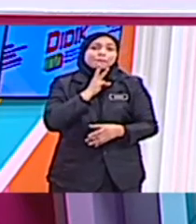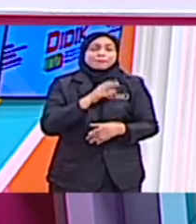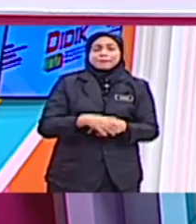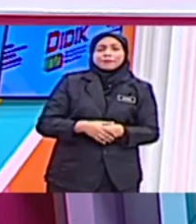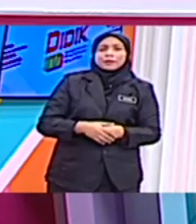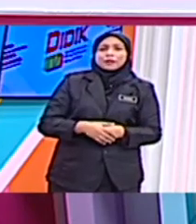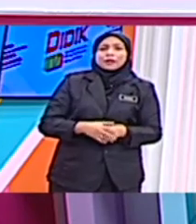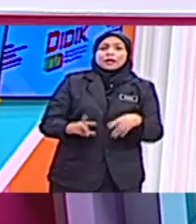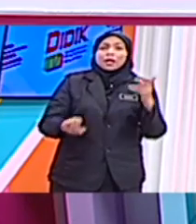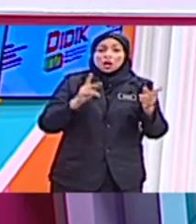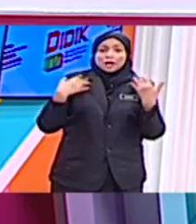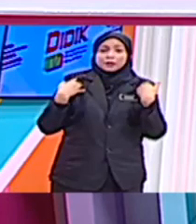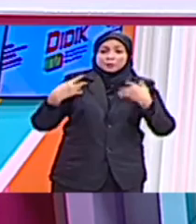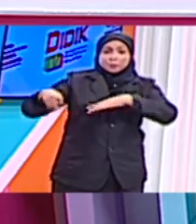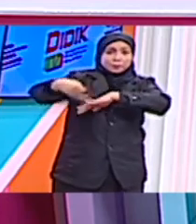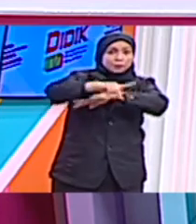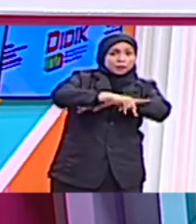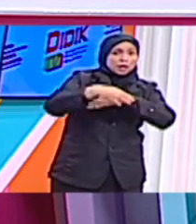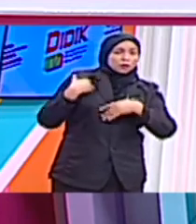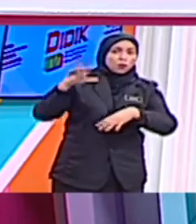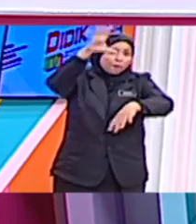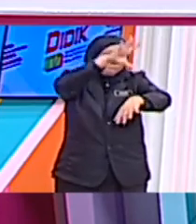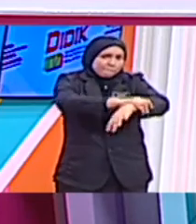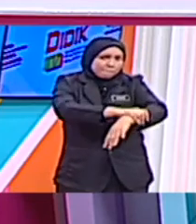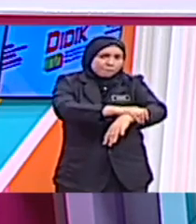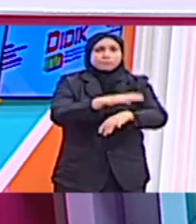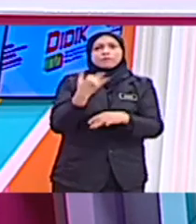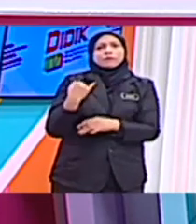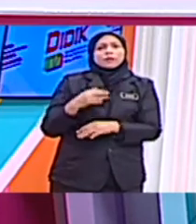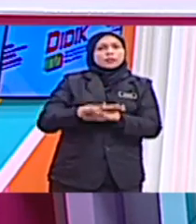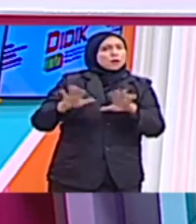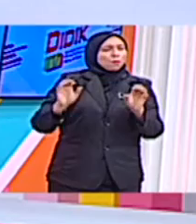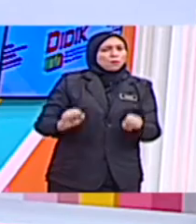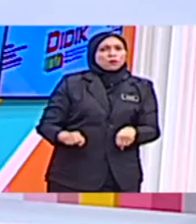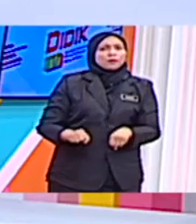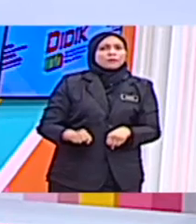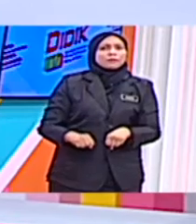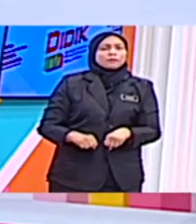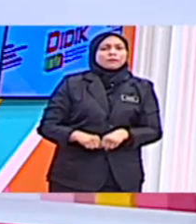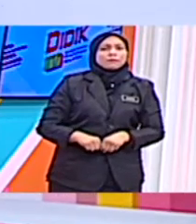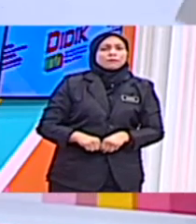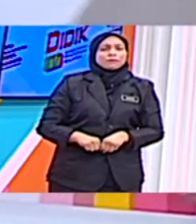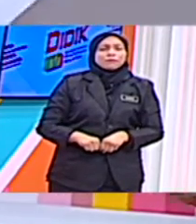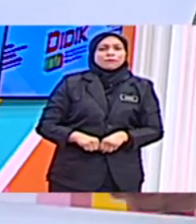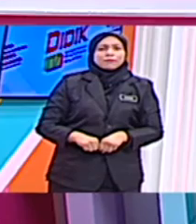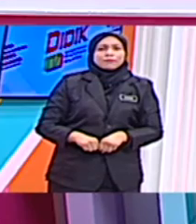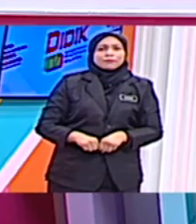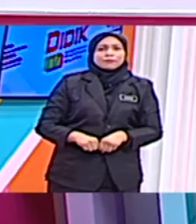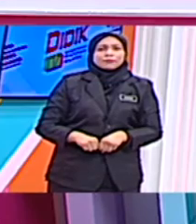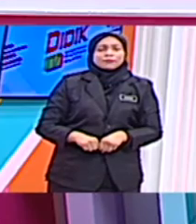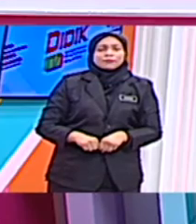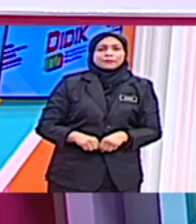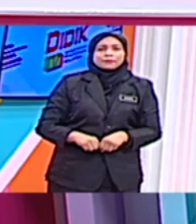pantai, tiba-tiba ada orang nak pegang ke kita, tu tak boleh. Jadi kena ingat, murid kena ingat batas sentuhan ni. Okey.